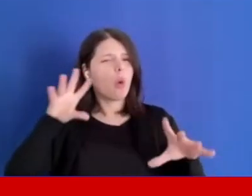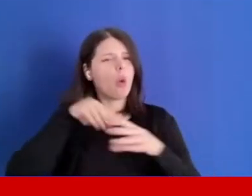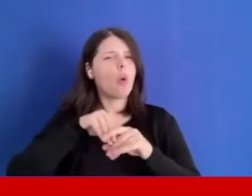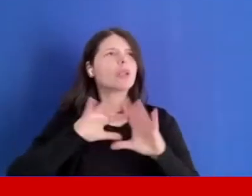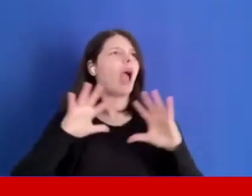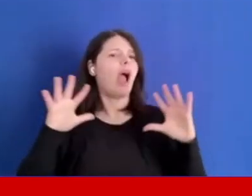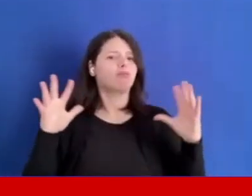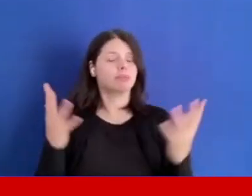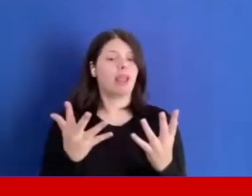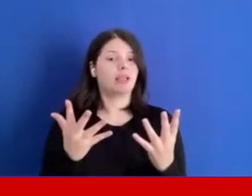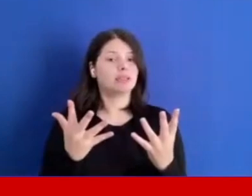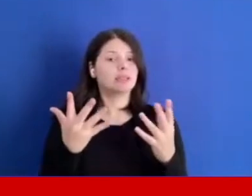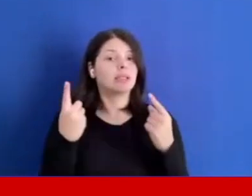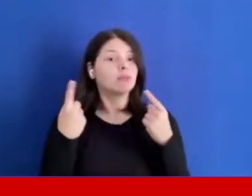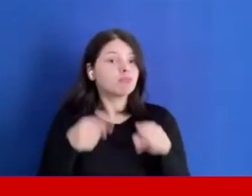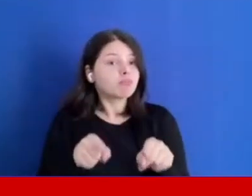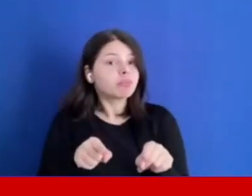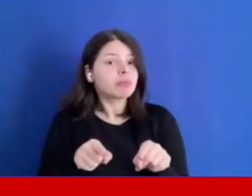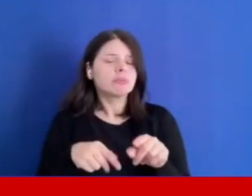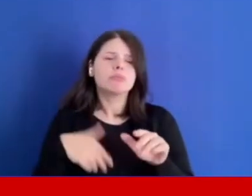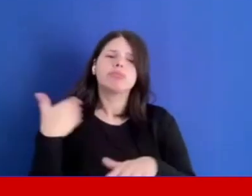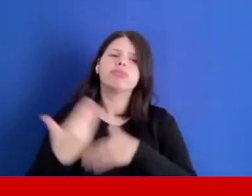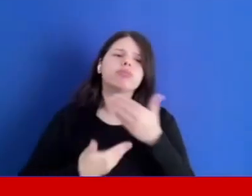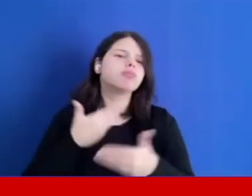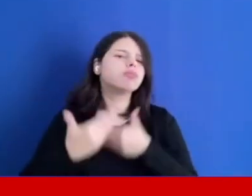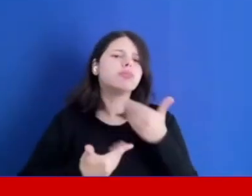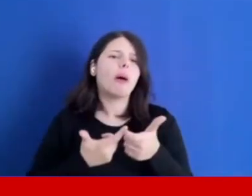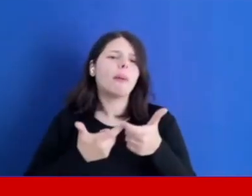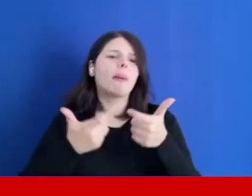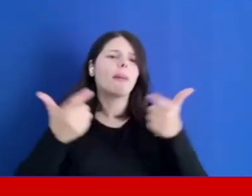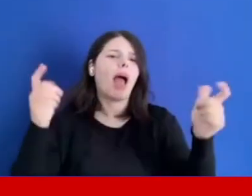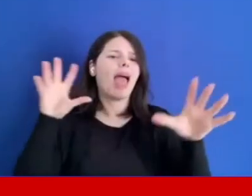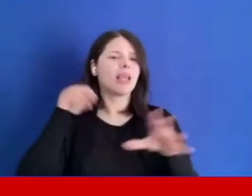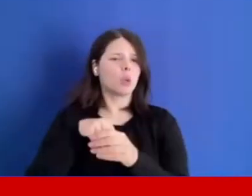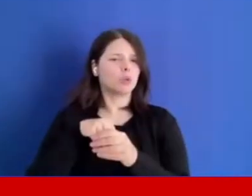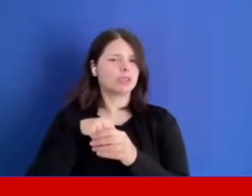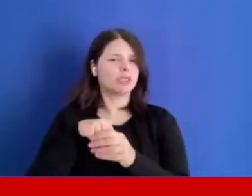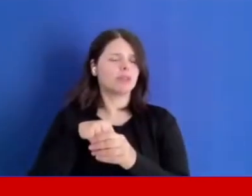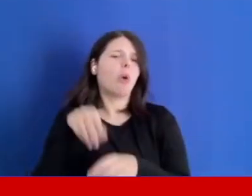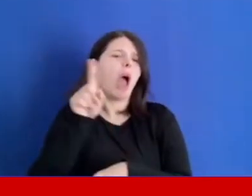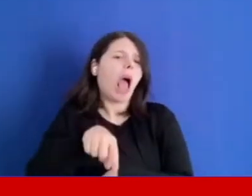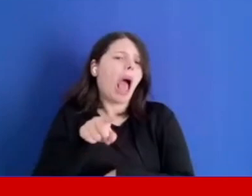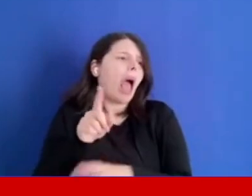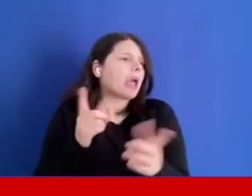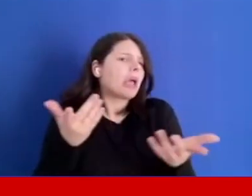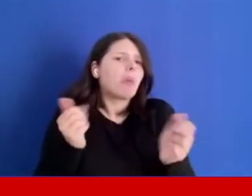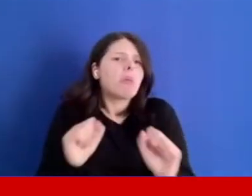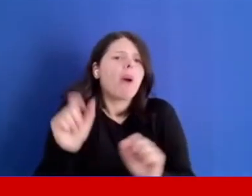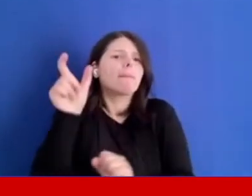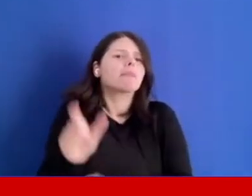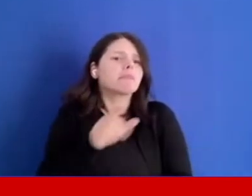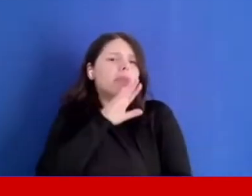ambiente, che poi pian piano è diventato sempre più inclusivo, perché poteva essere anche per una persona anziana o per una